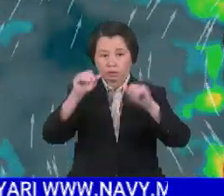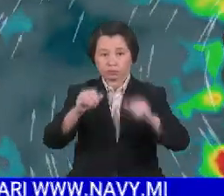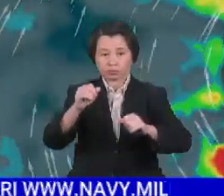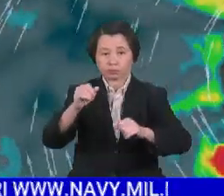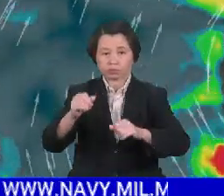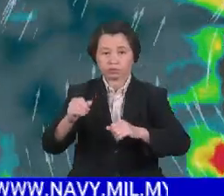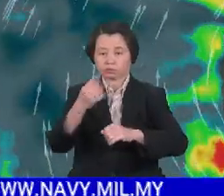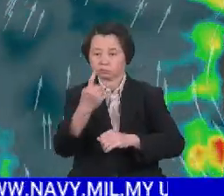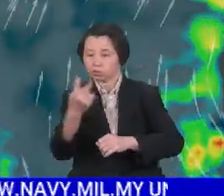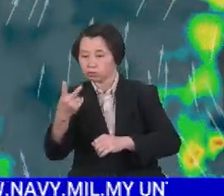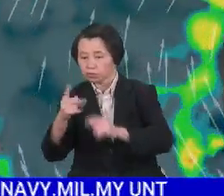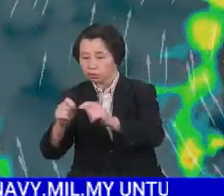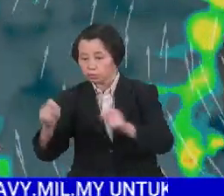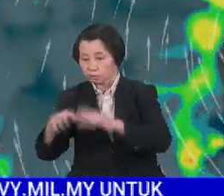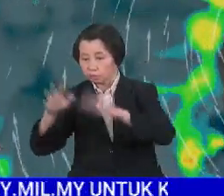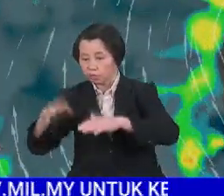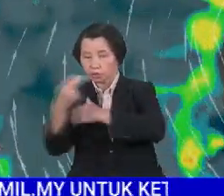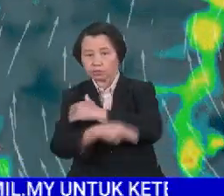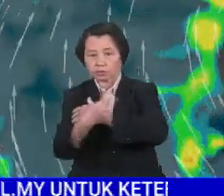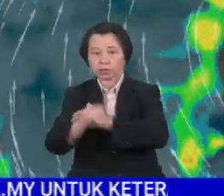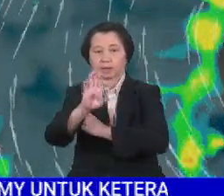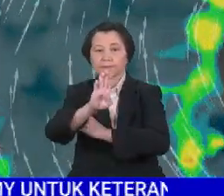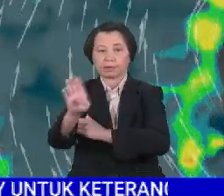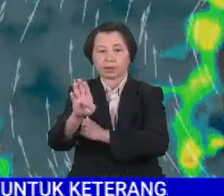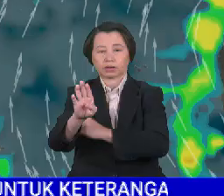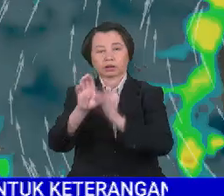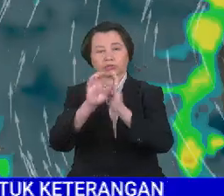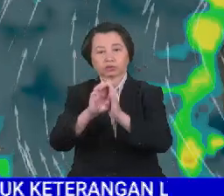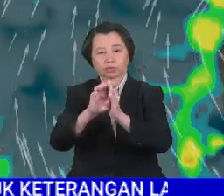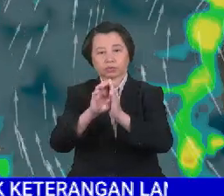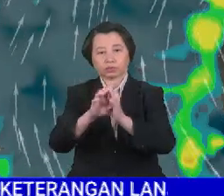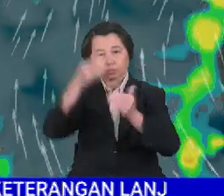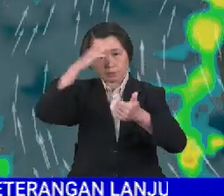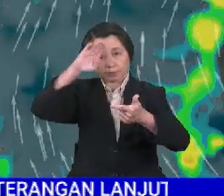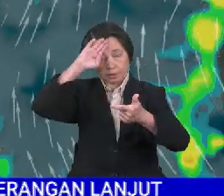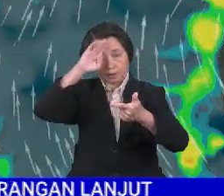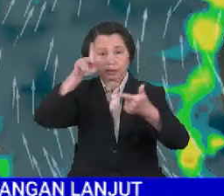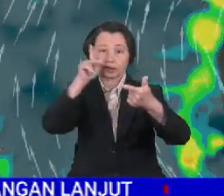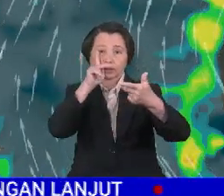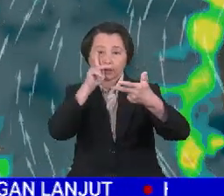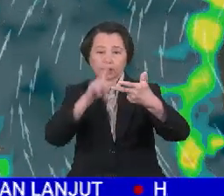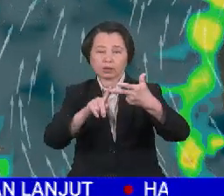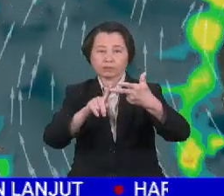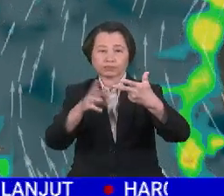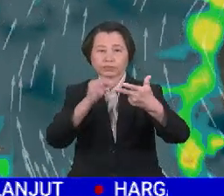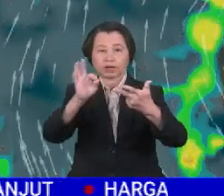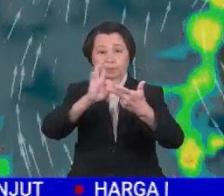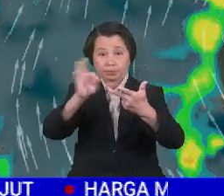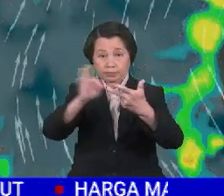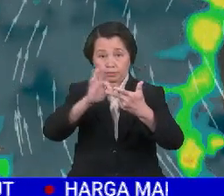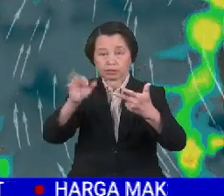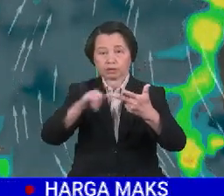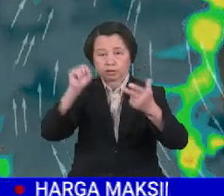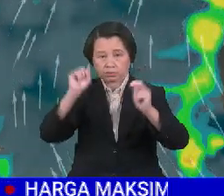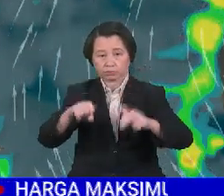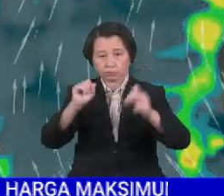memasuki di satu dua tempat melibatkan negeri-negeri di pantai barat seperti di negeri Perlis, Kedah dan juga Pulau Pinang, juga